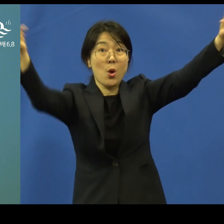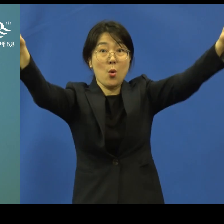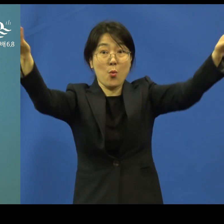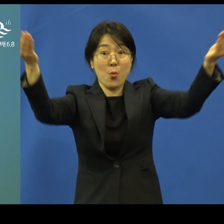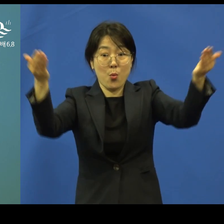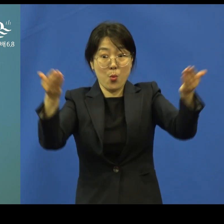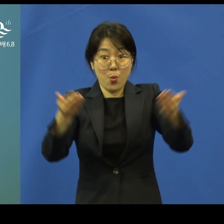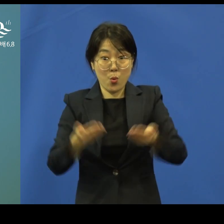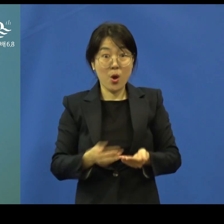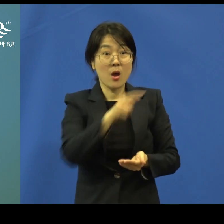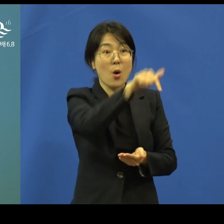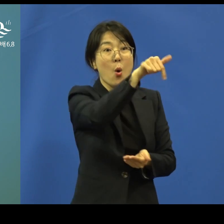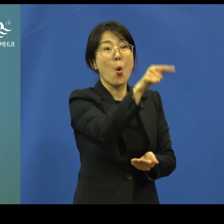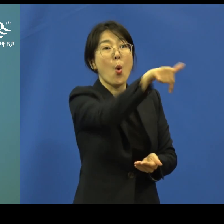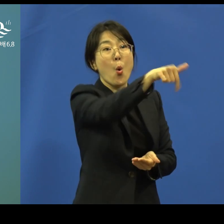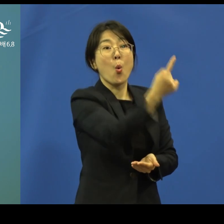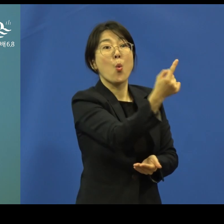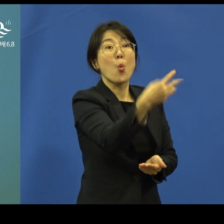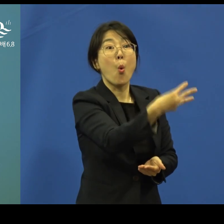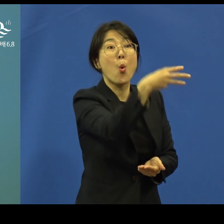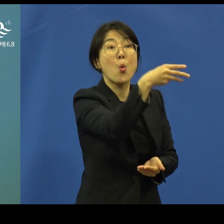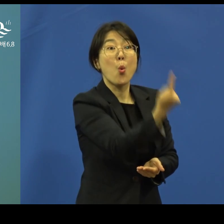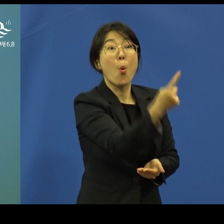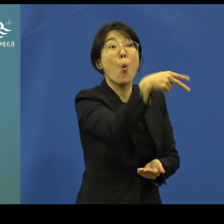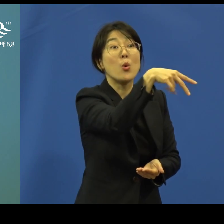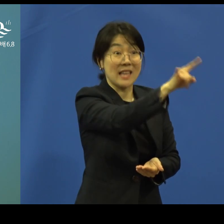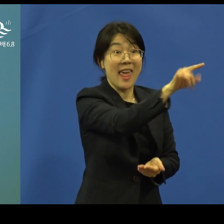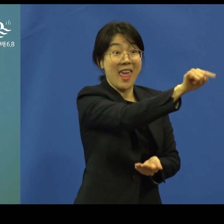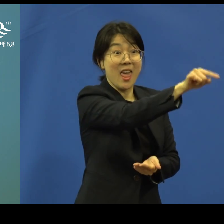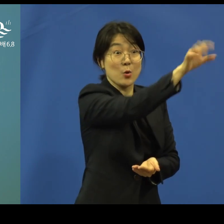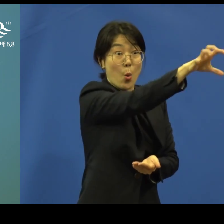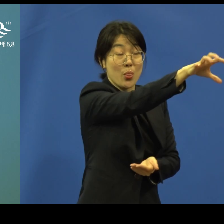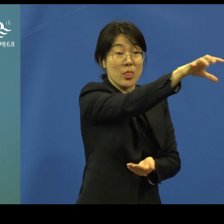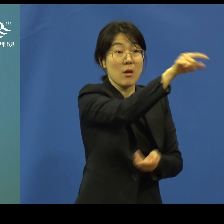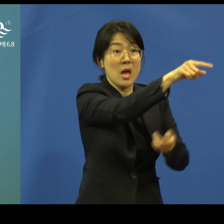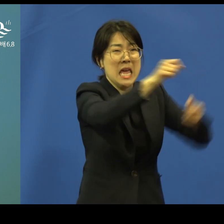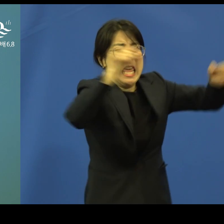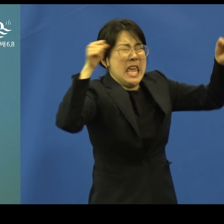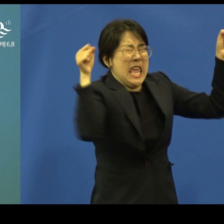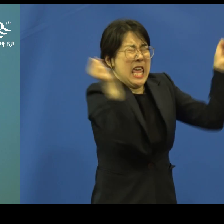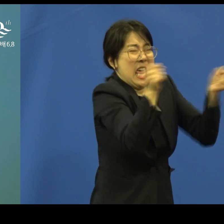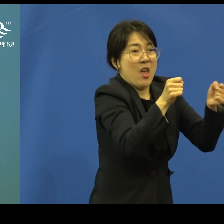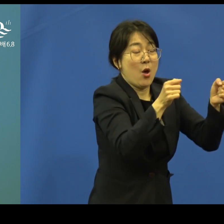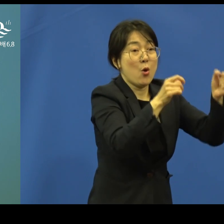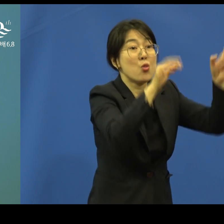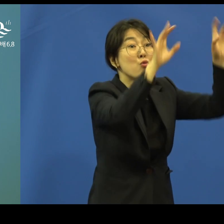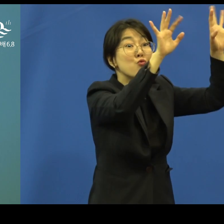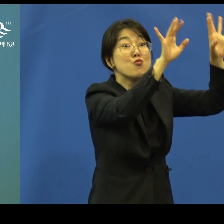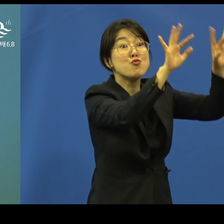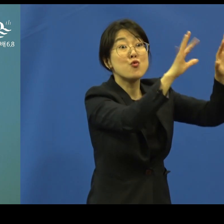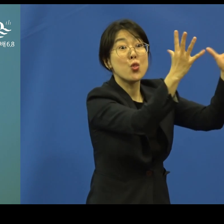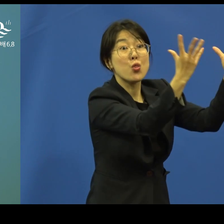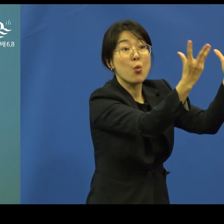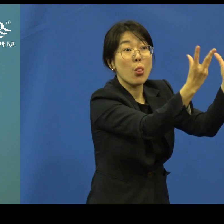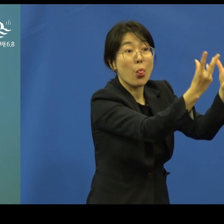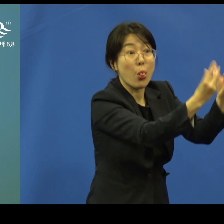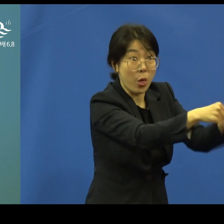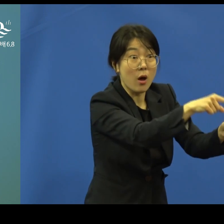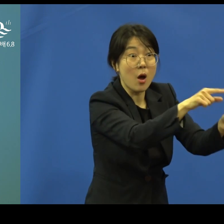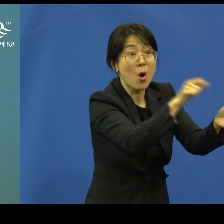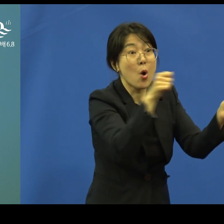골로세라고 하는 데서 이제 물을 가져옵니다. 요즘처럼 이렇게 멋있는 수도관이 있는 시대가 아니기 때문에